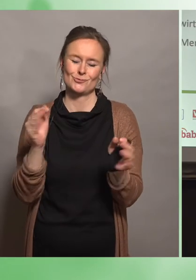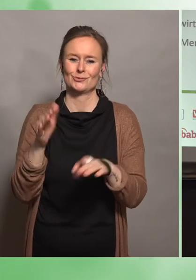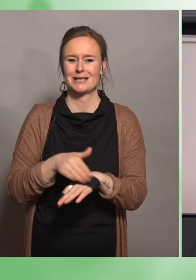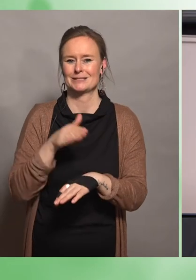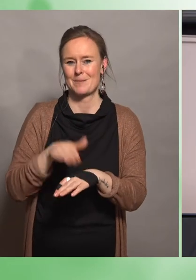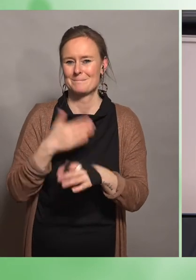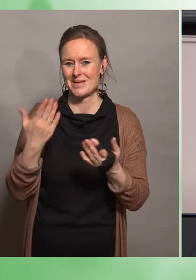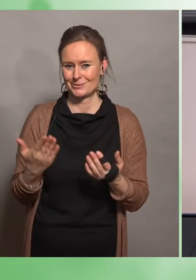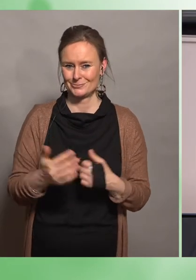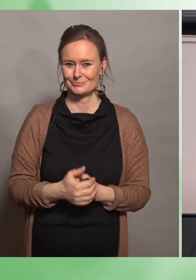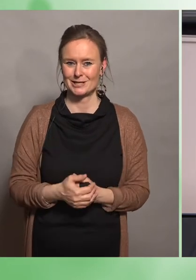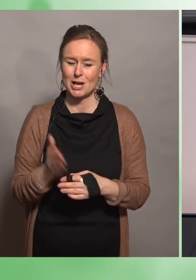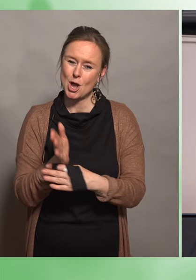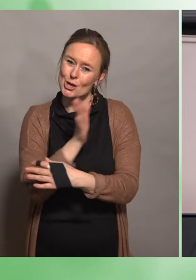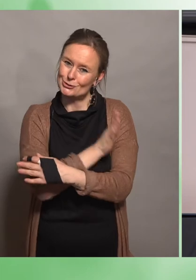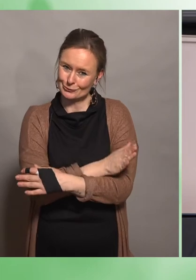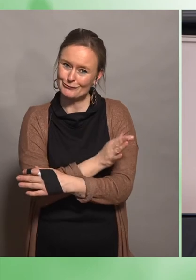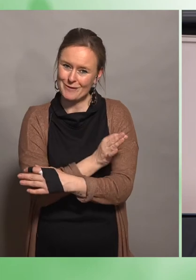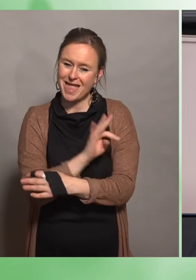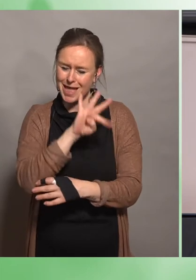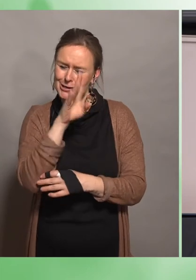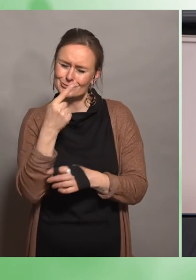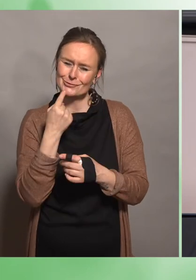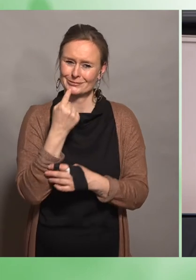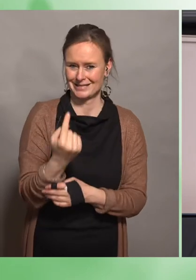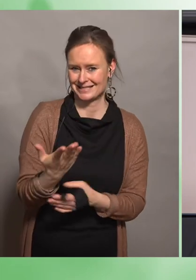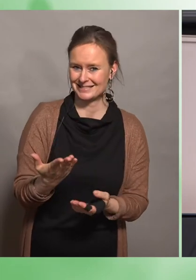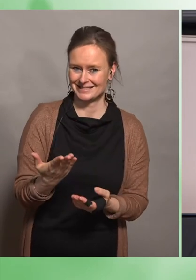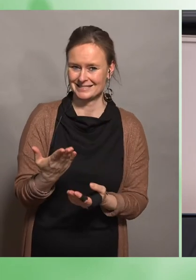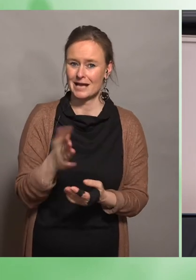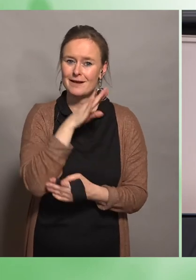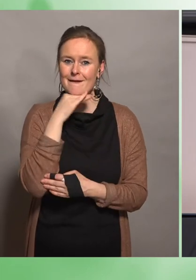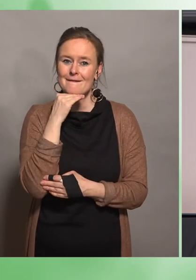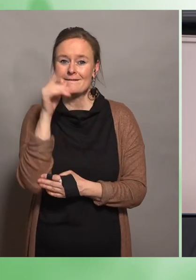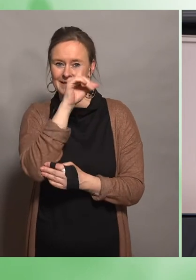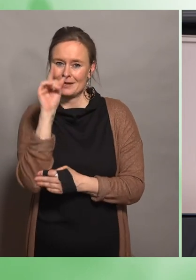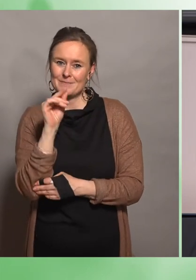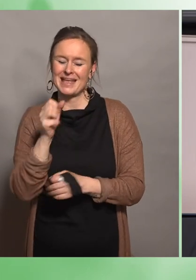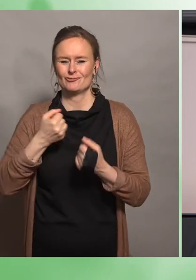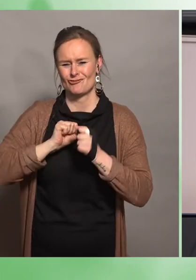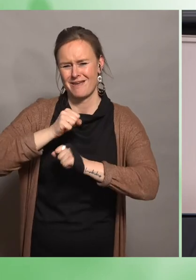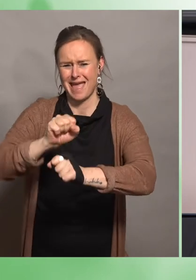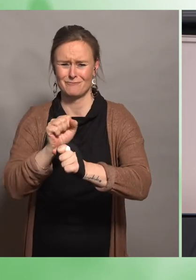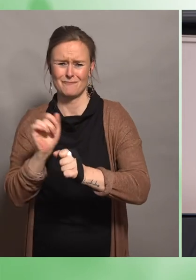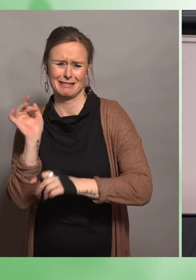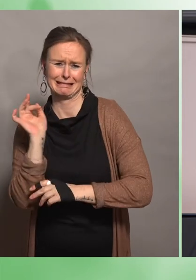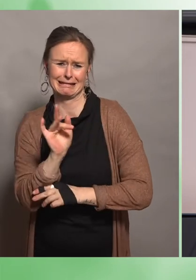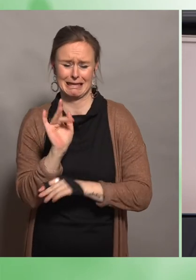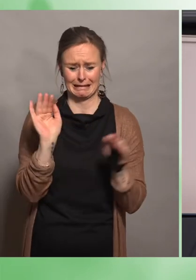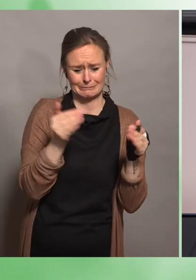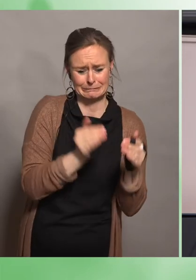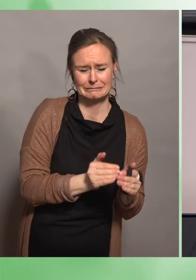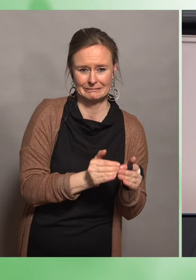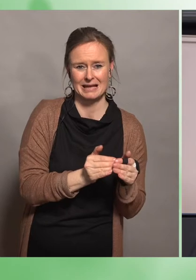Fall ein Gewinn. Sie haben es im Vorgespräch so schön gesagt, viele Menschen kämpfen gegen Einschränkungen, aber es ist viel zielführender, wenn man mit ihnen arbeitet.